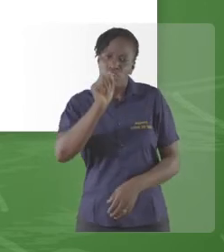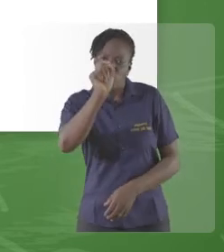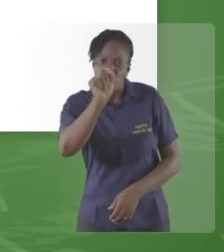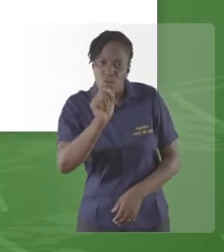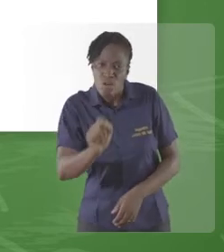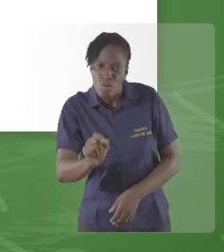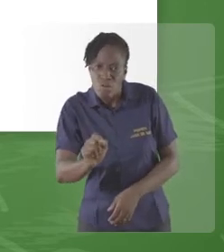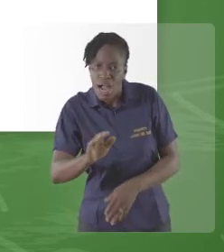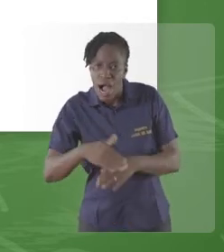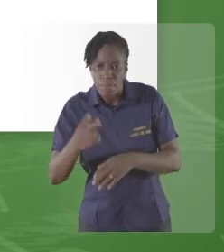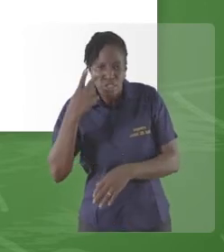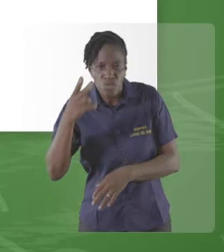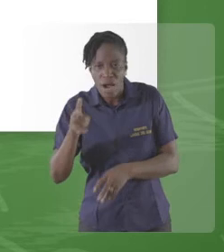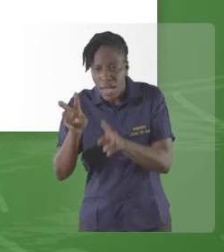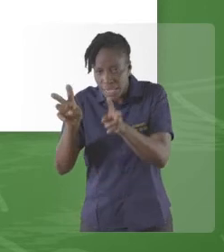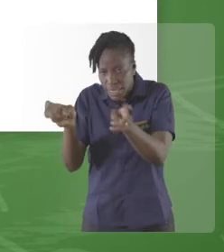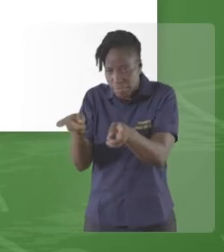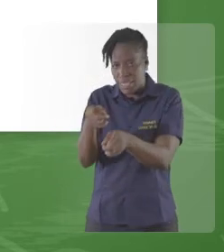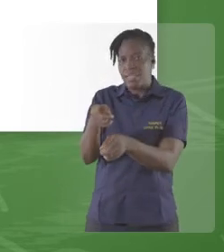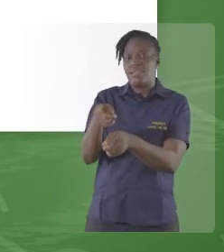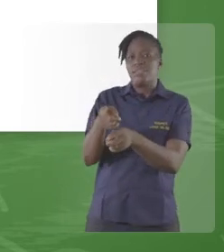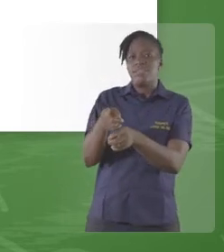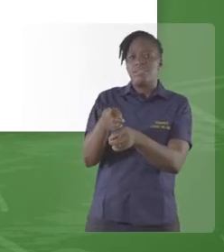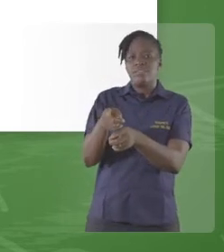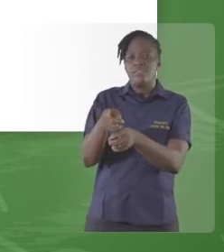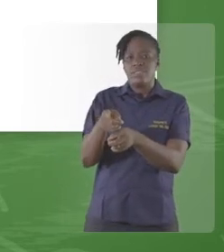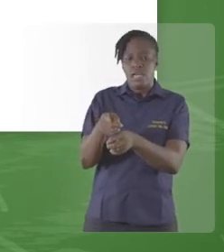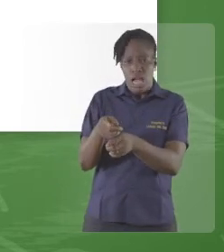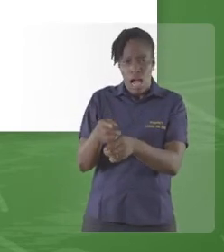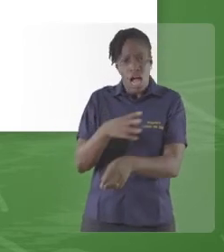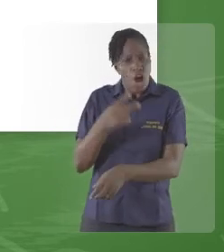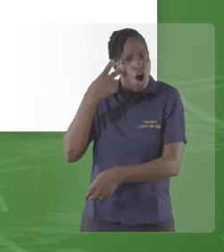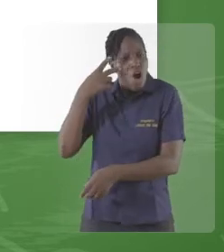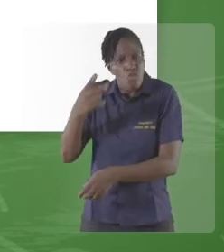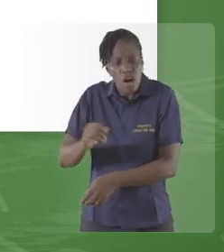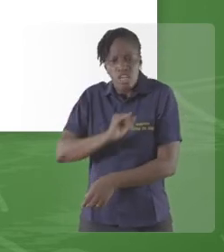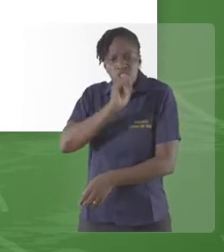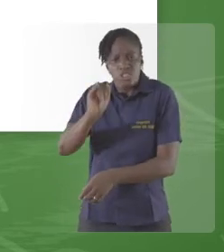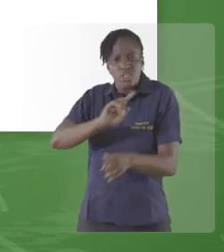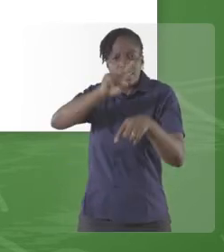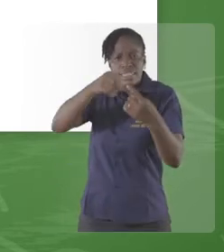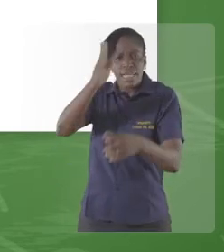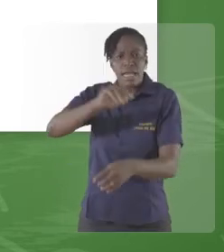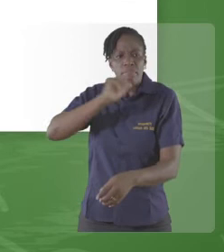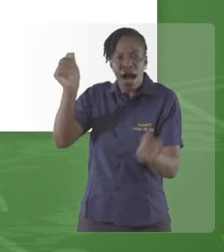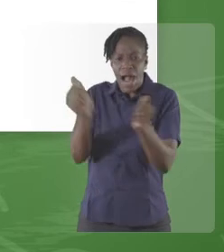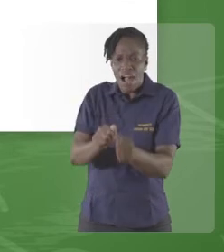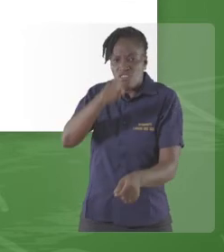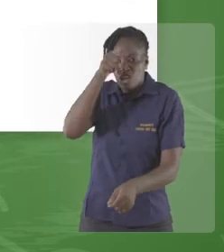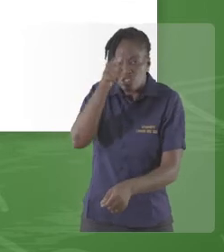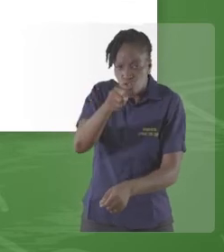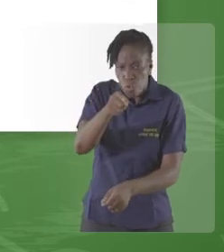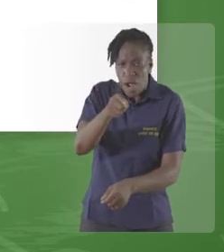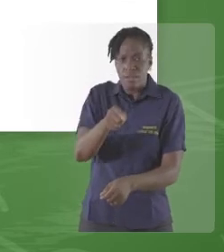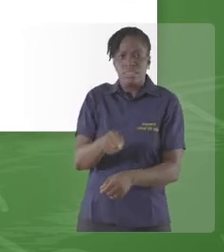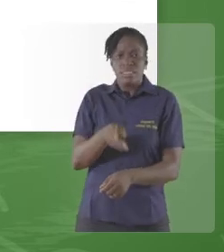points suivis des guillemets qui sont ouverts. Et nous voyons bien, je n'irai pas avec toi, qui sont